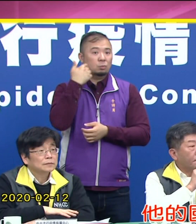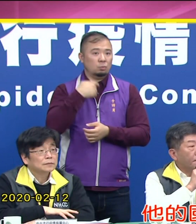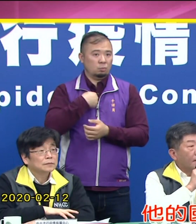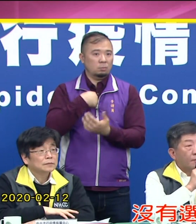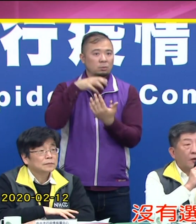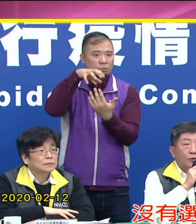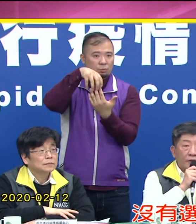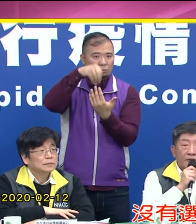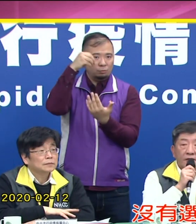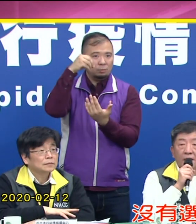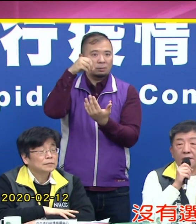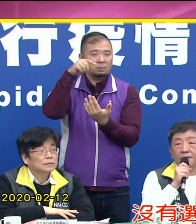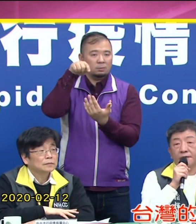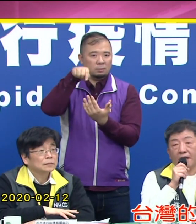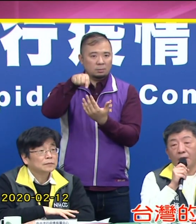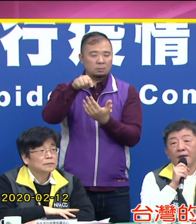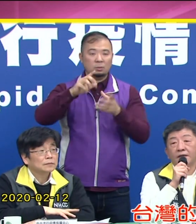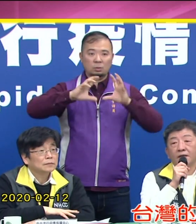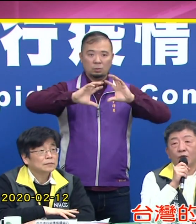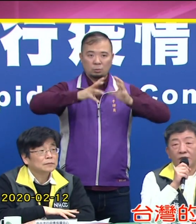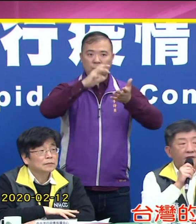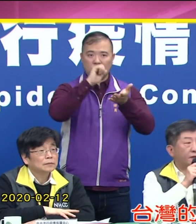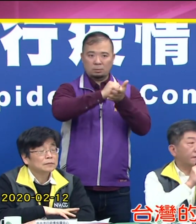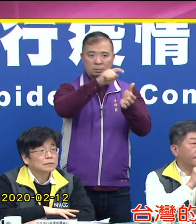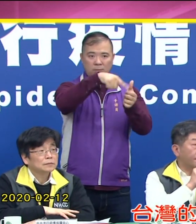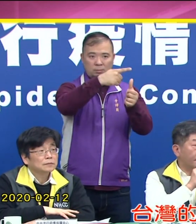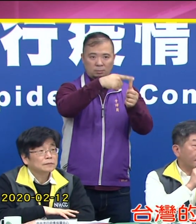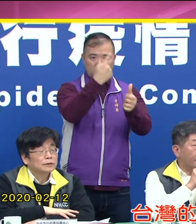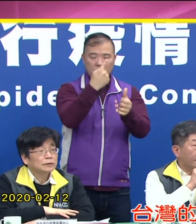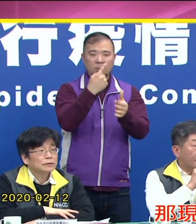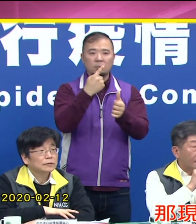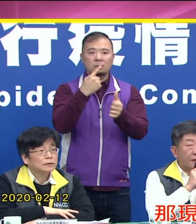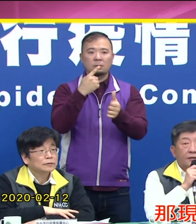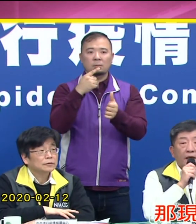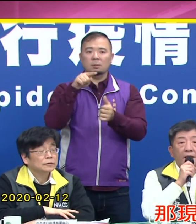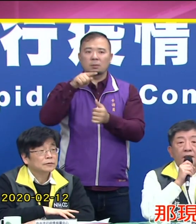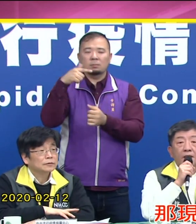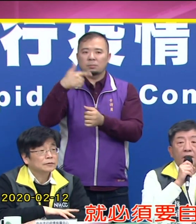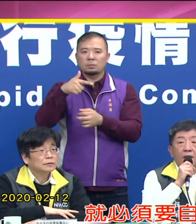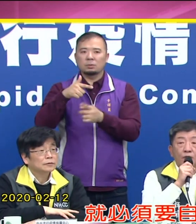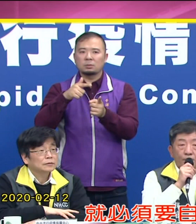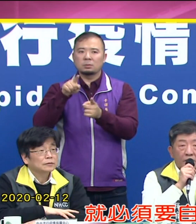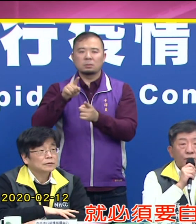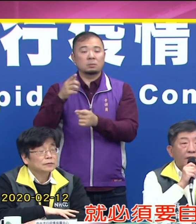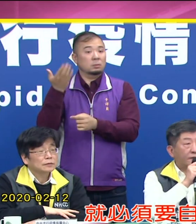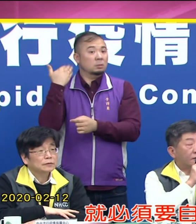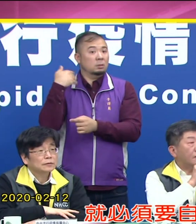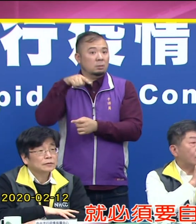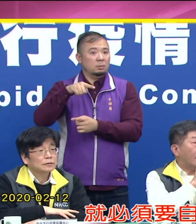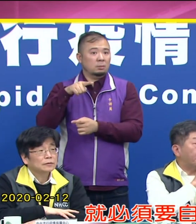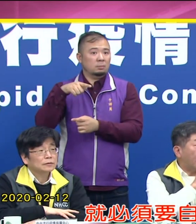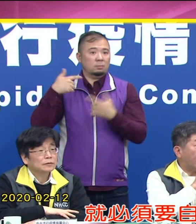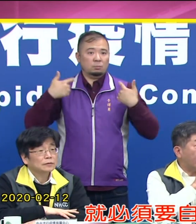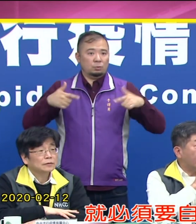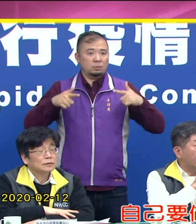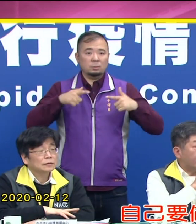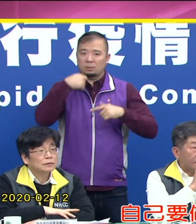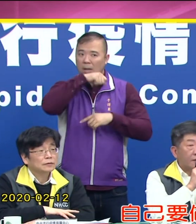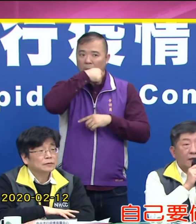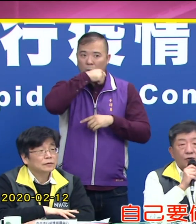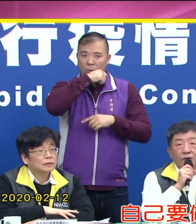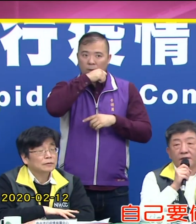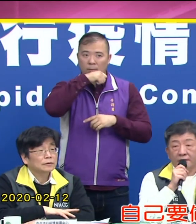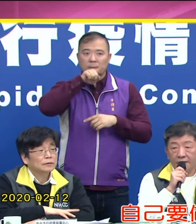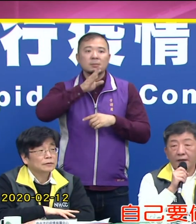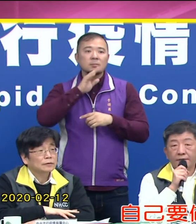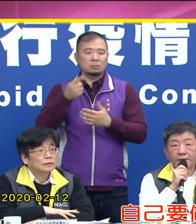就是呢本来呢，陆委会他们昨天是开了几个记者会，意思是说呢，他们要开放一些